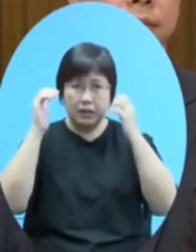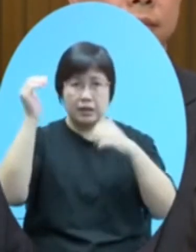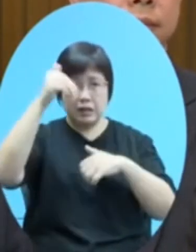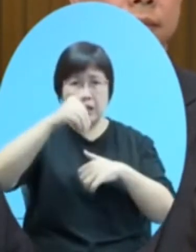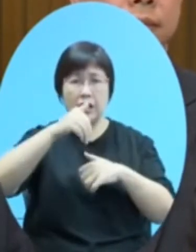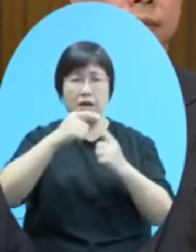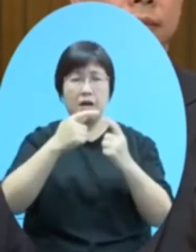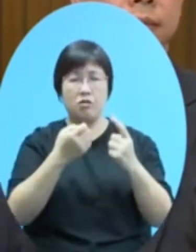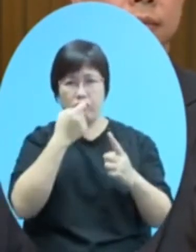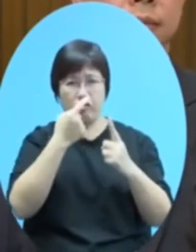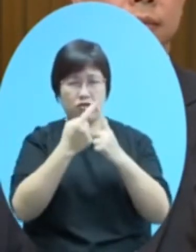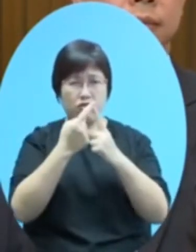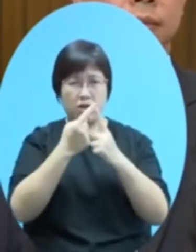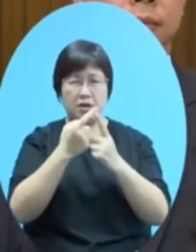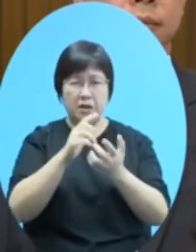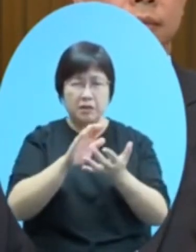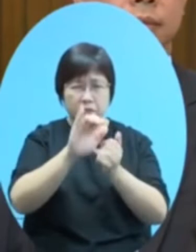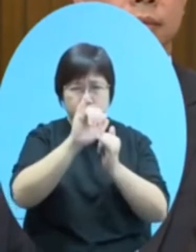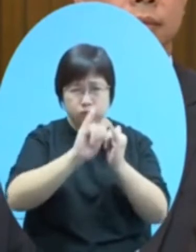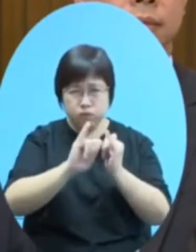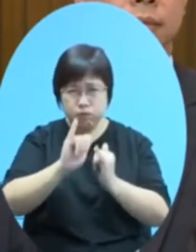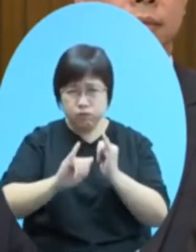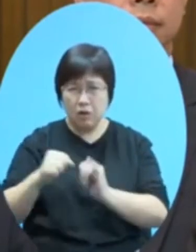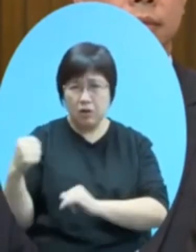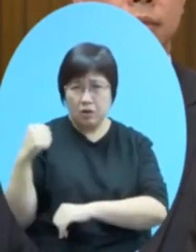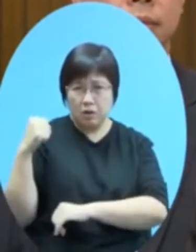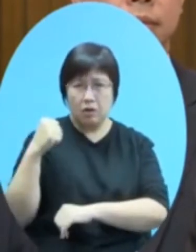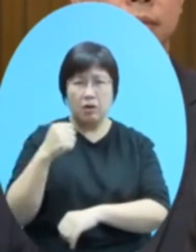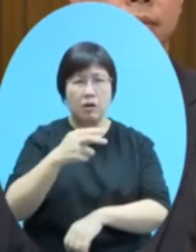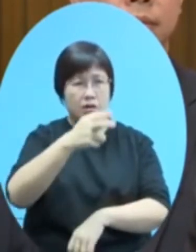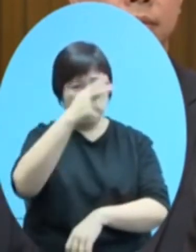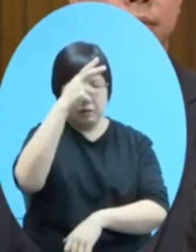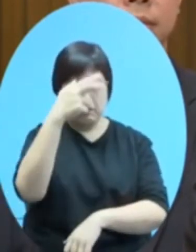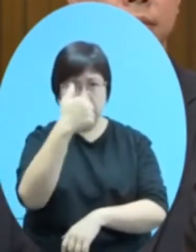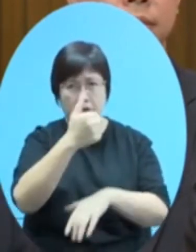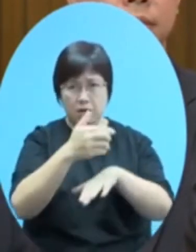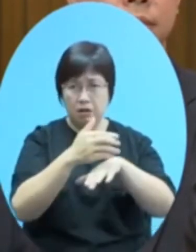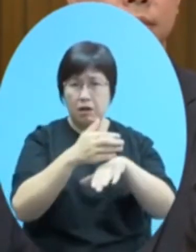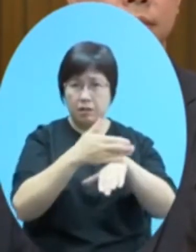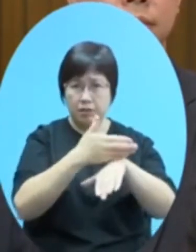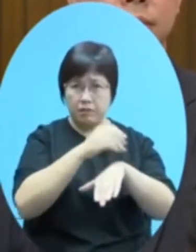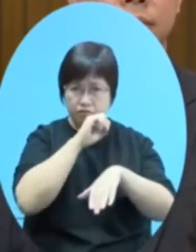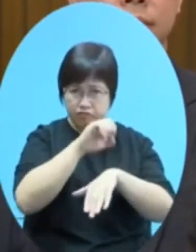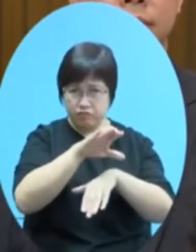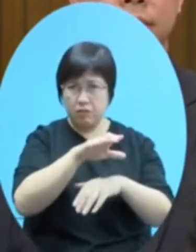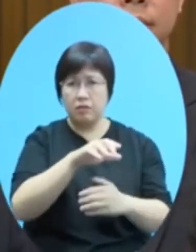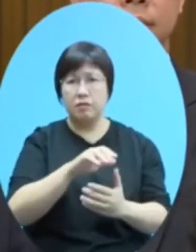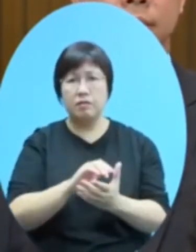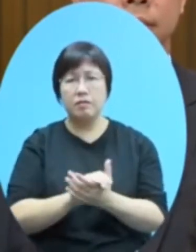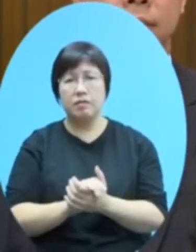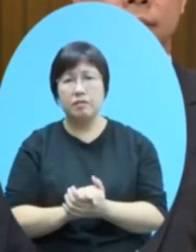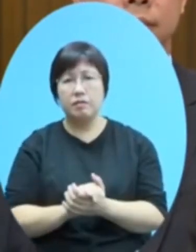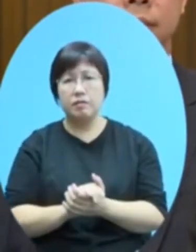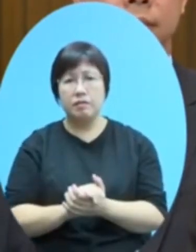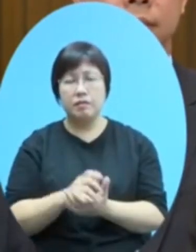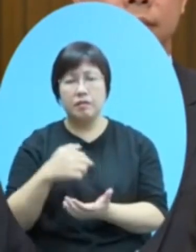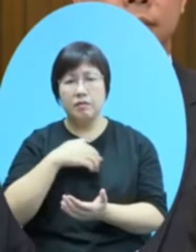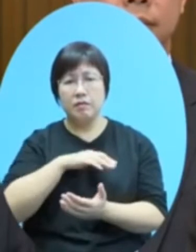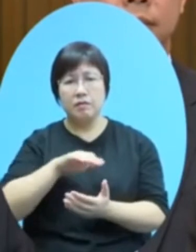嘅成果。正如行政長官剛才指出，我哋